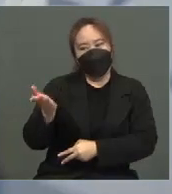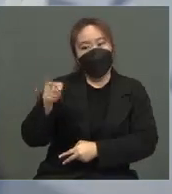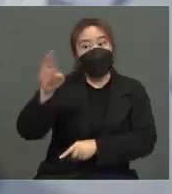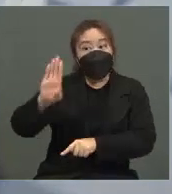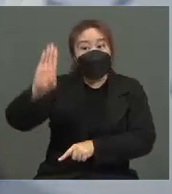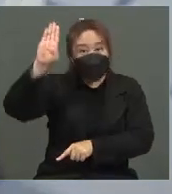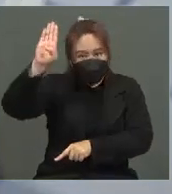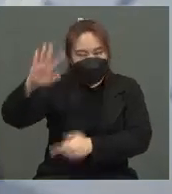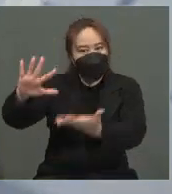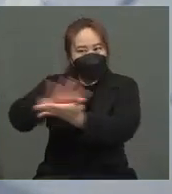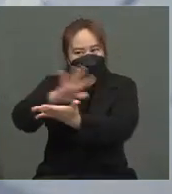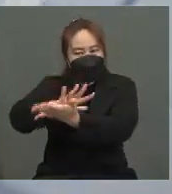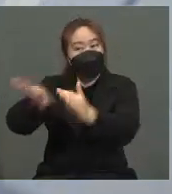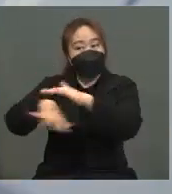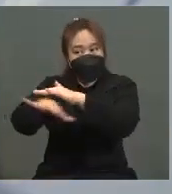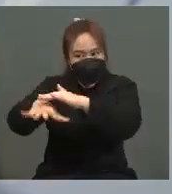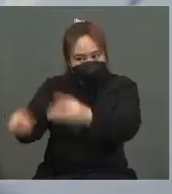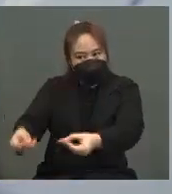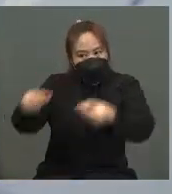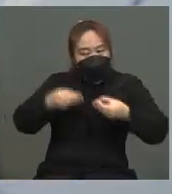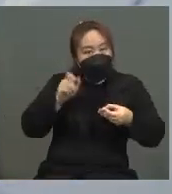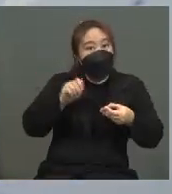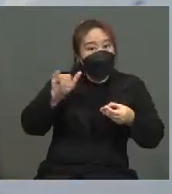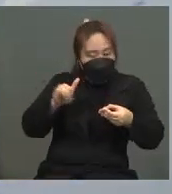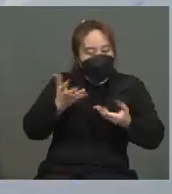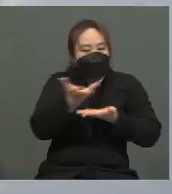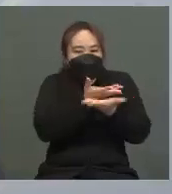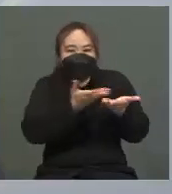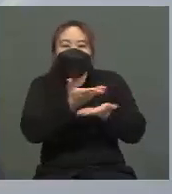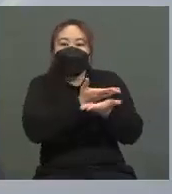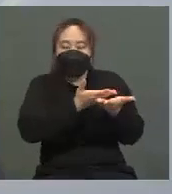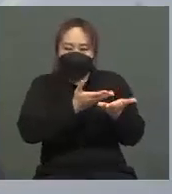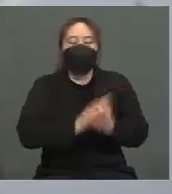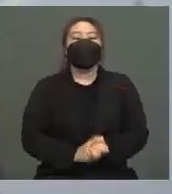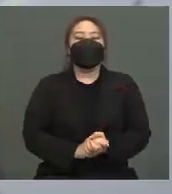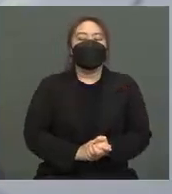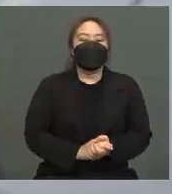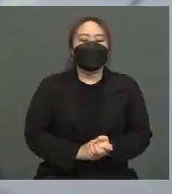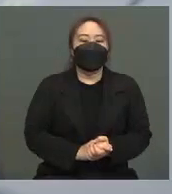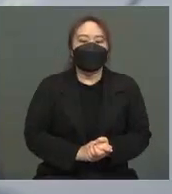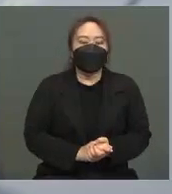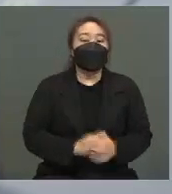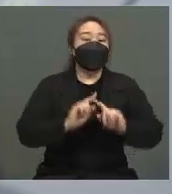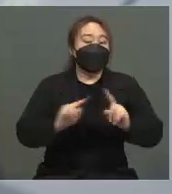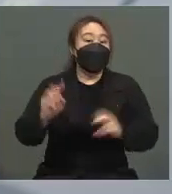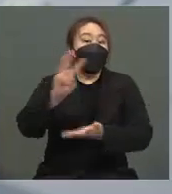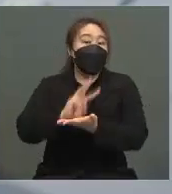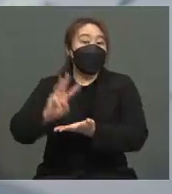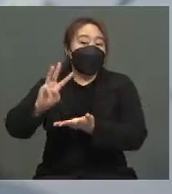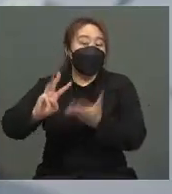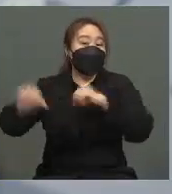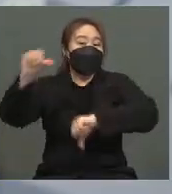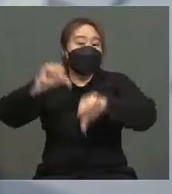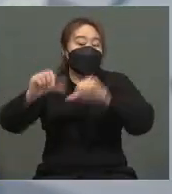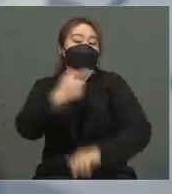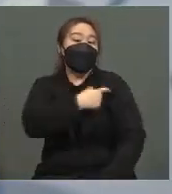ทนำเข้าเนี่ยส่งเอกสารเข้ามากับทางอย.จะได้มีการพิจารณาแต่อย่างที่บอกไปอีกด้านนึงราชวิทยาลัยจุฬาภรณ์เ